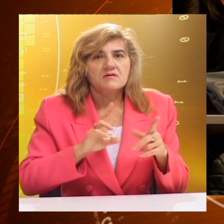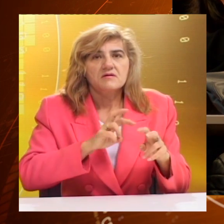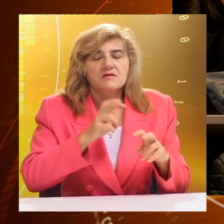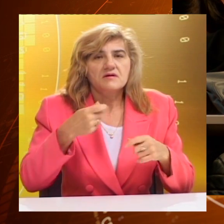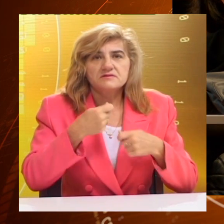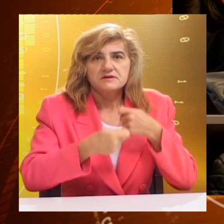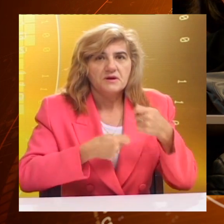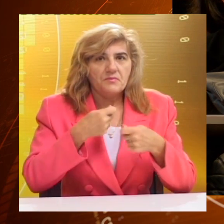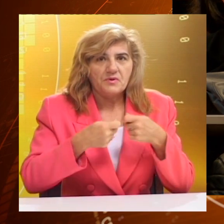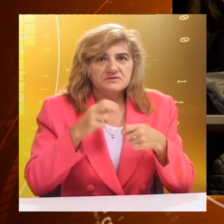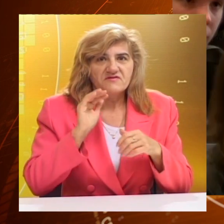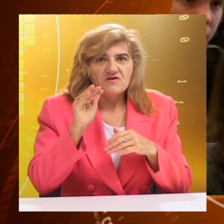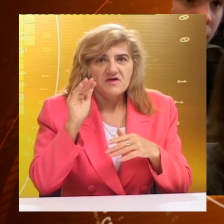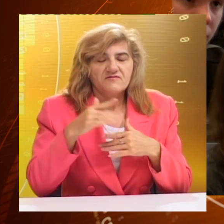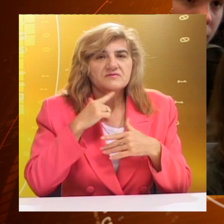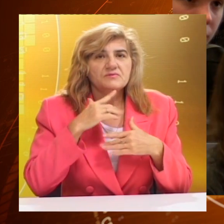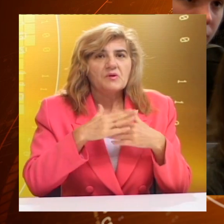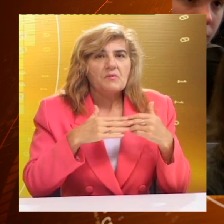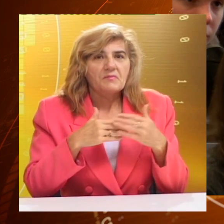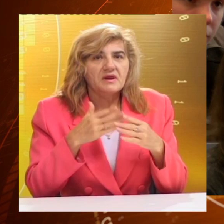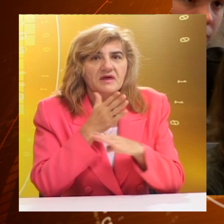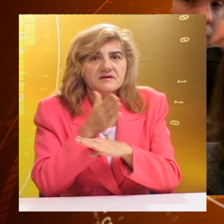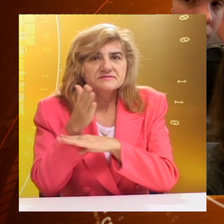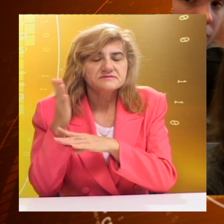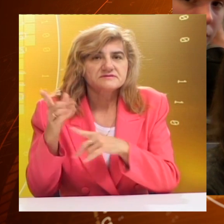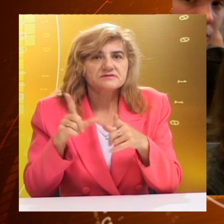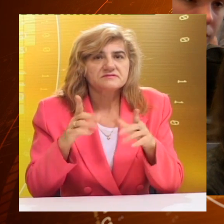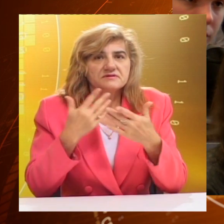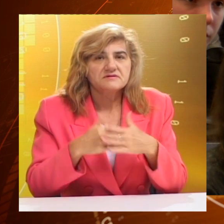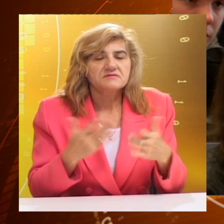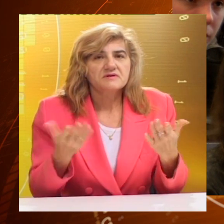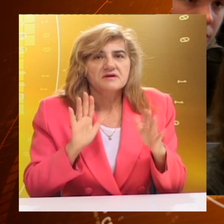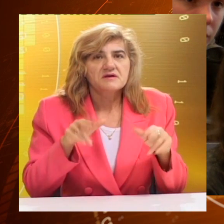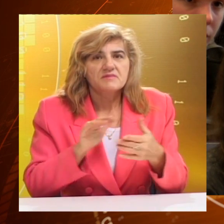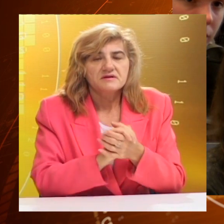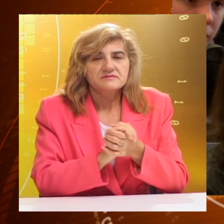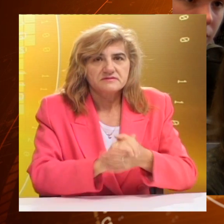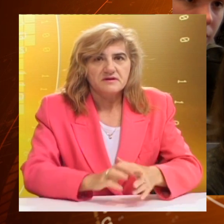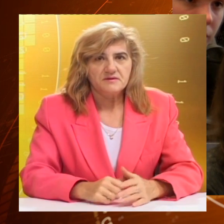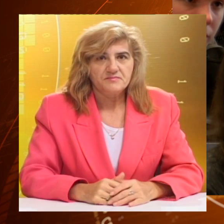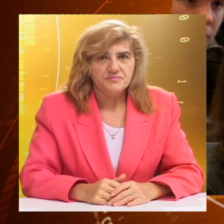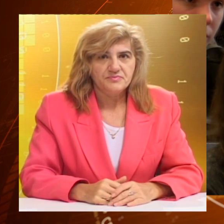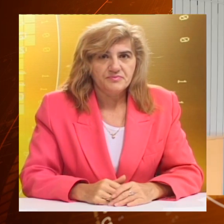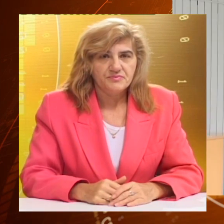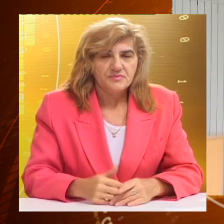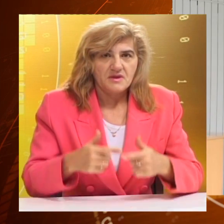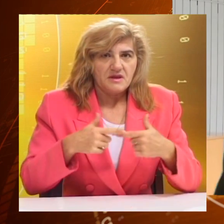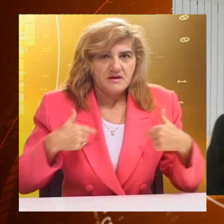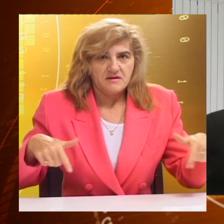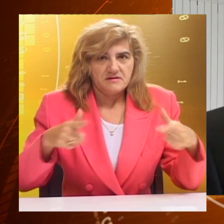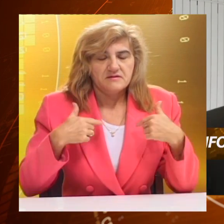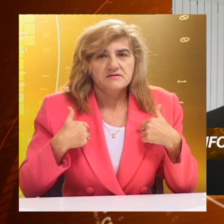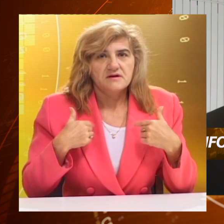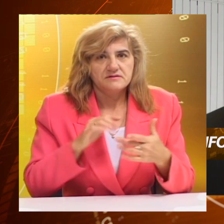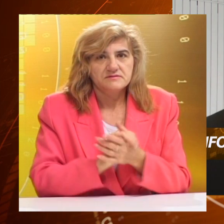ekonomije, menadžmenta i poslovne informatike, kao i praksu u nekoj od kompanija sa kojima fakultet ostvaruje saradnju. Pa naše